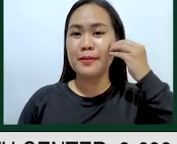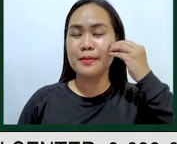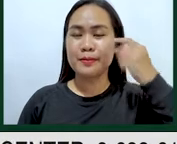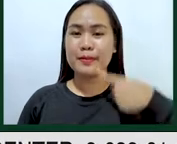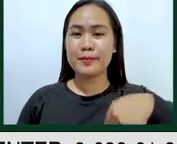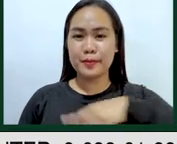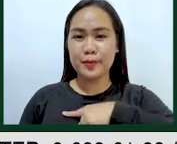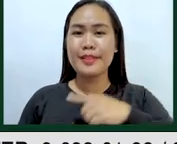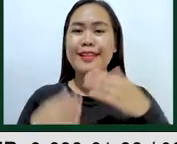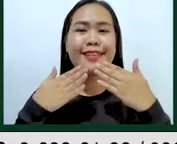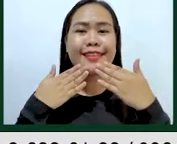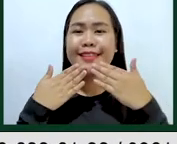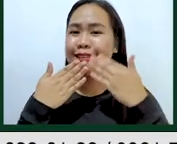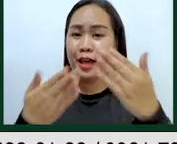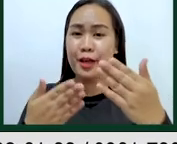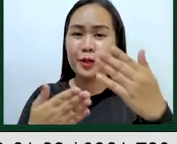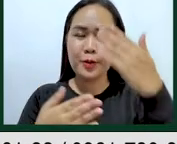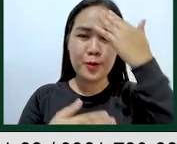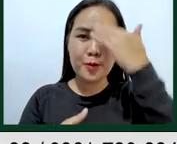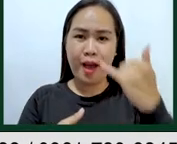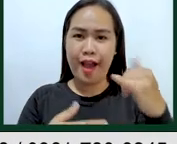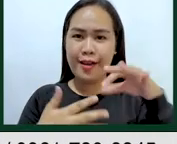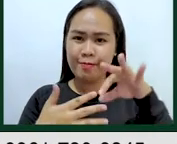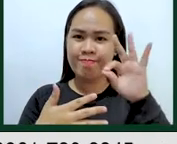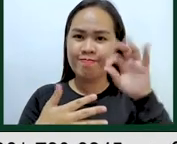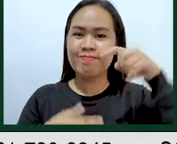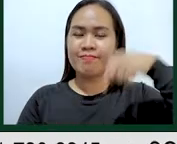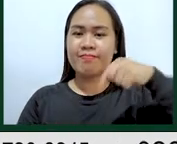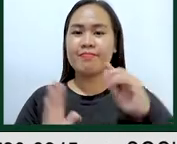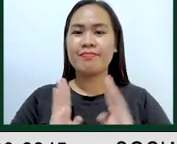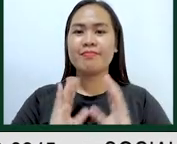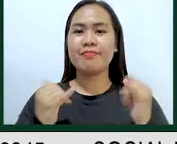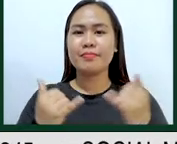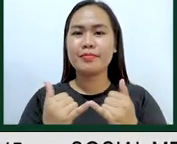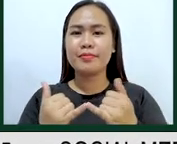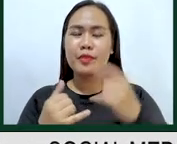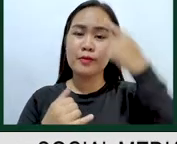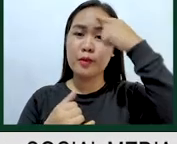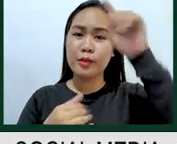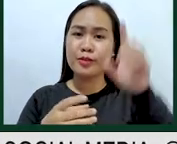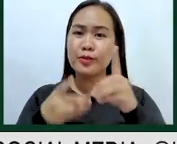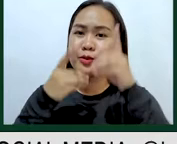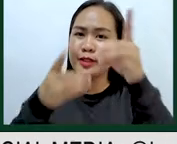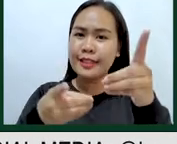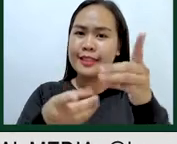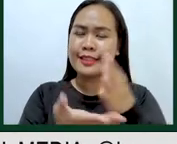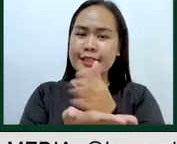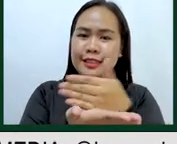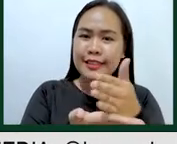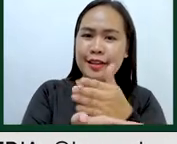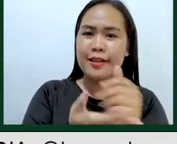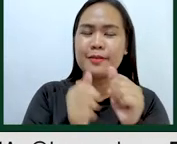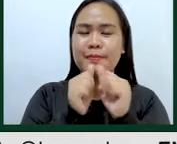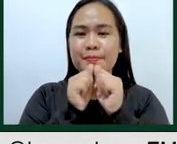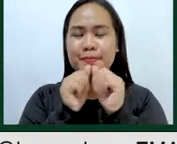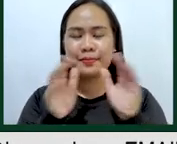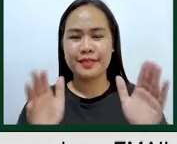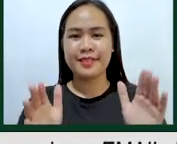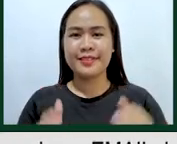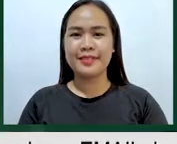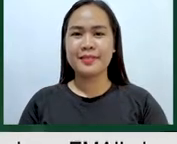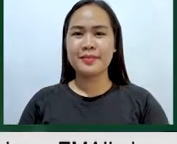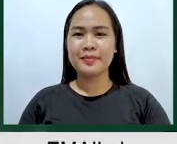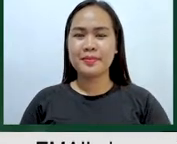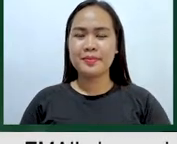itong owner po nung kumpanyang ito ay kabarangay natin. So we're very thankful na napili nila